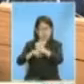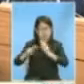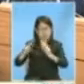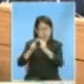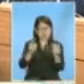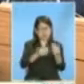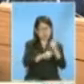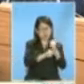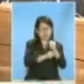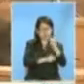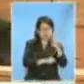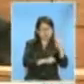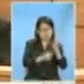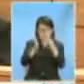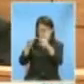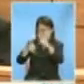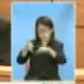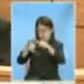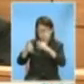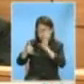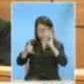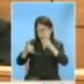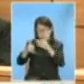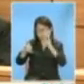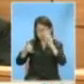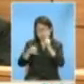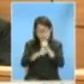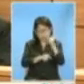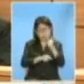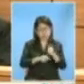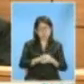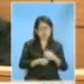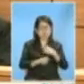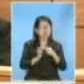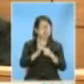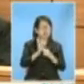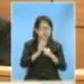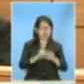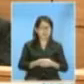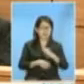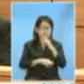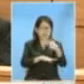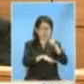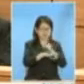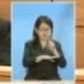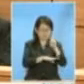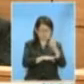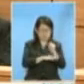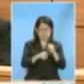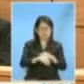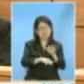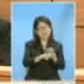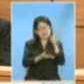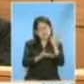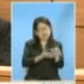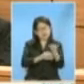ครับหรือท่านประธานครับผมยกตัวอย่างง่ายๆถ้าเกิดประธานรัฐสภาซื้อนาฬิก